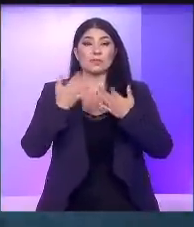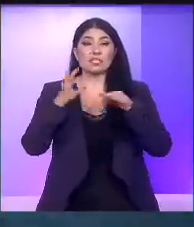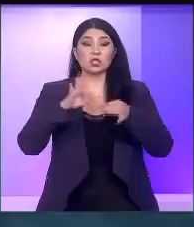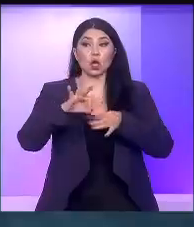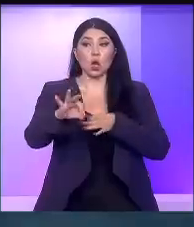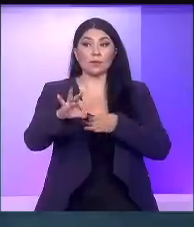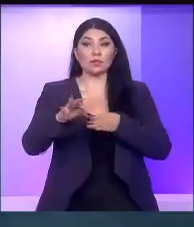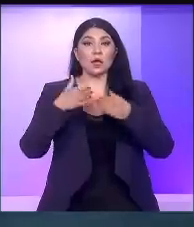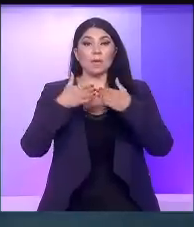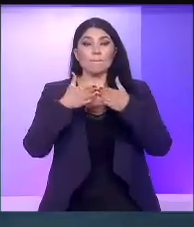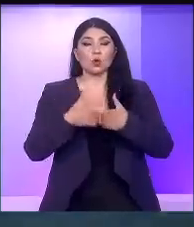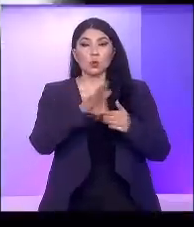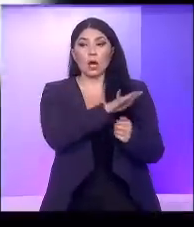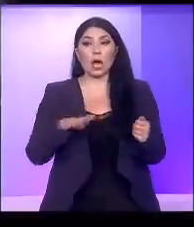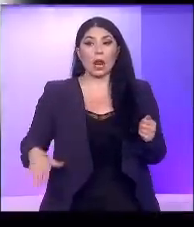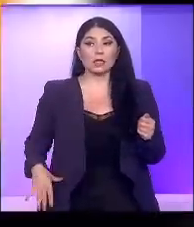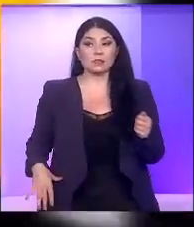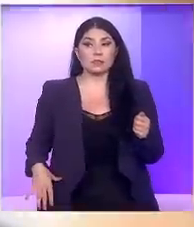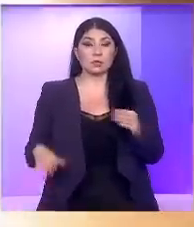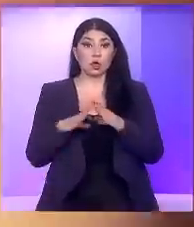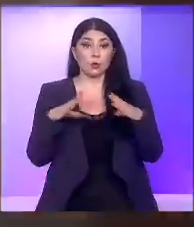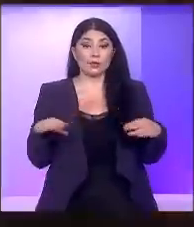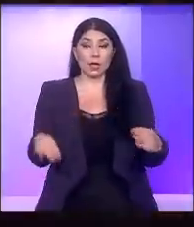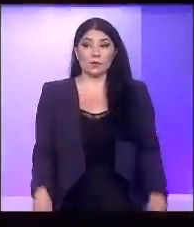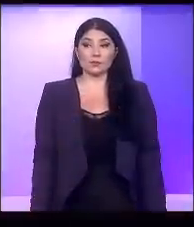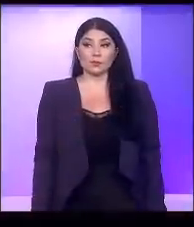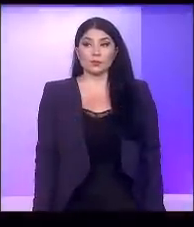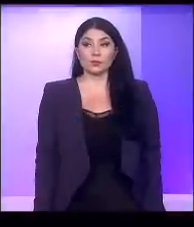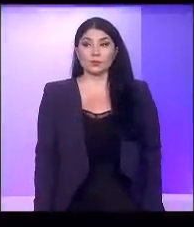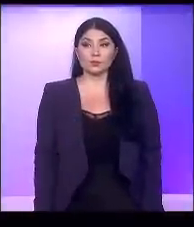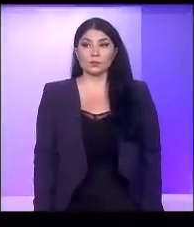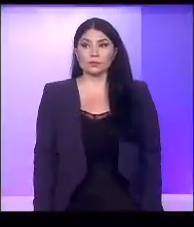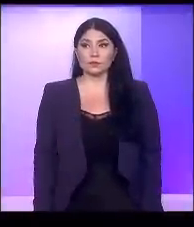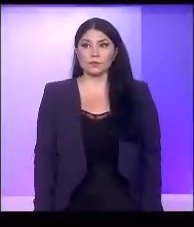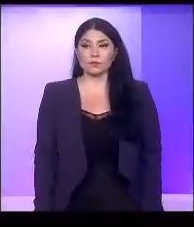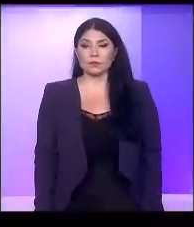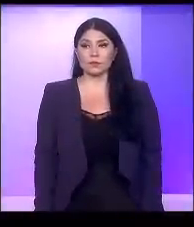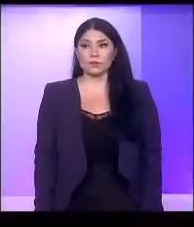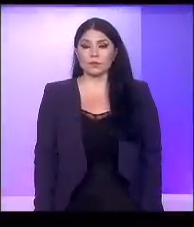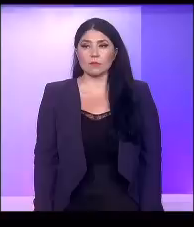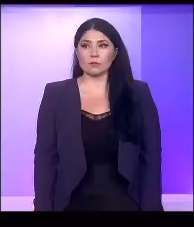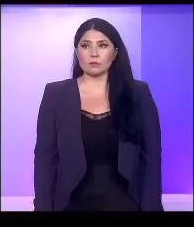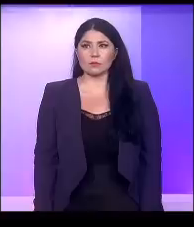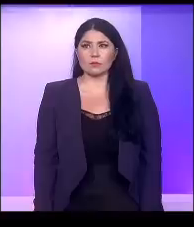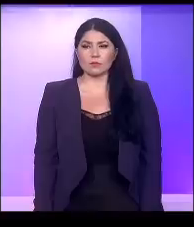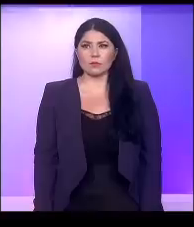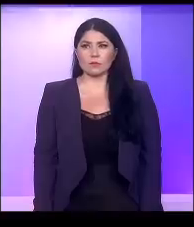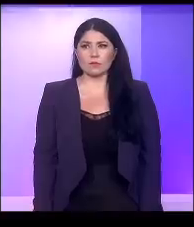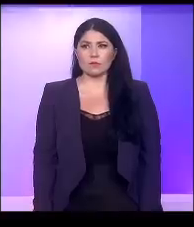10 km de portul Galați. Unde e? Ia uite, bă, exact! Mă!